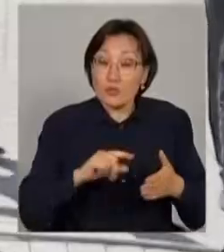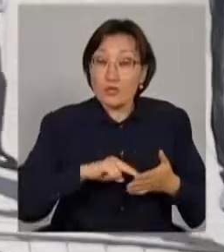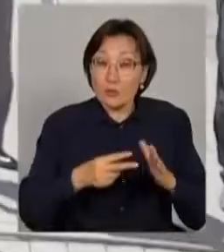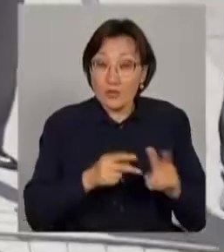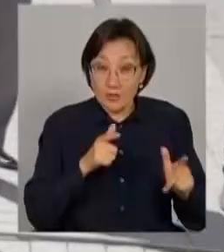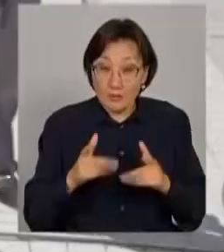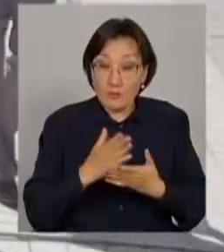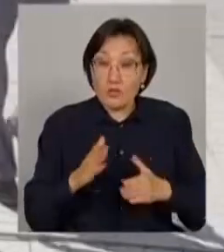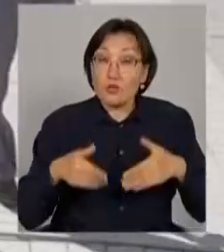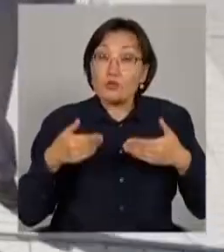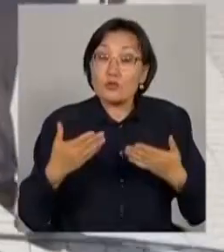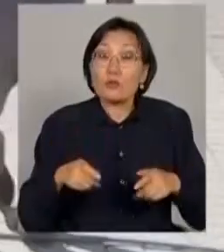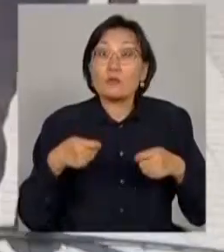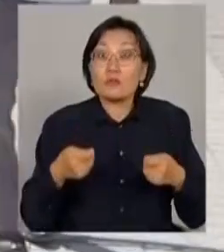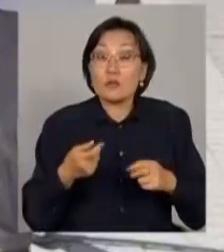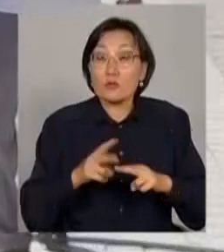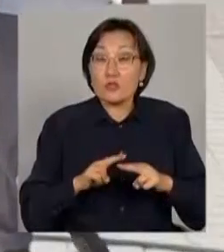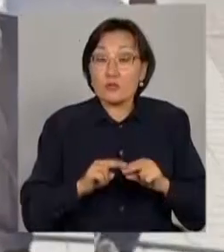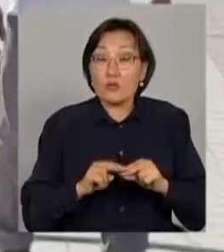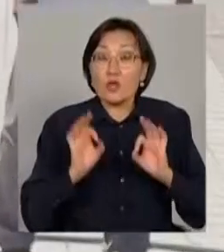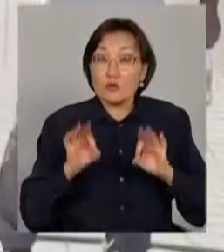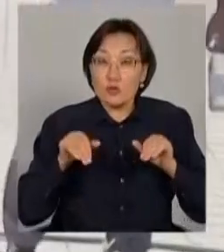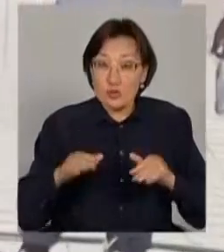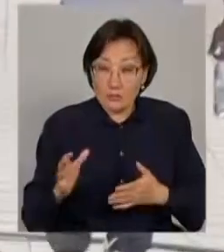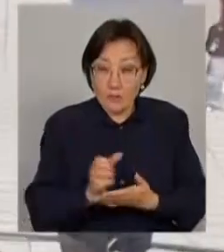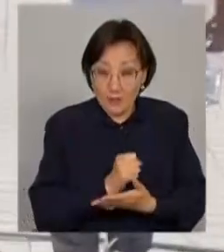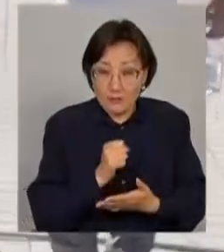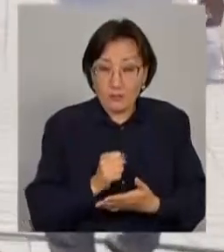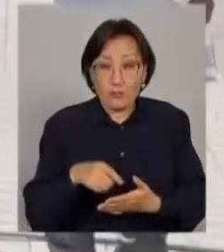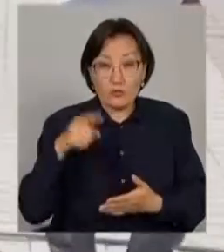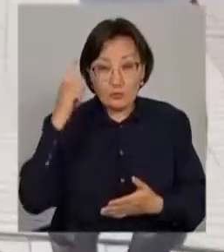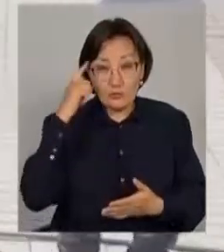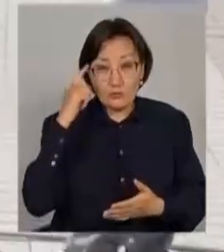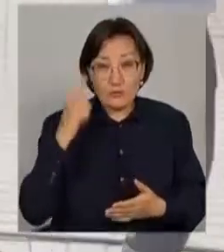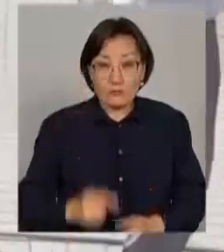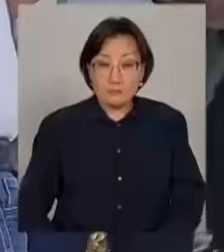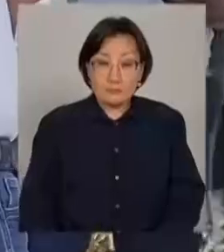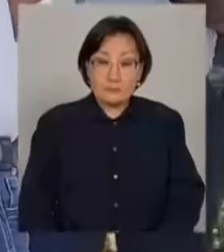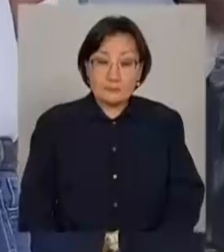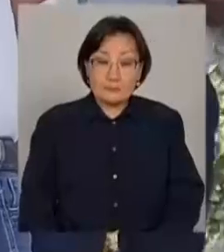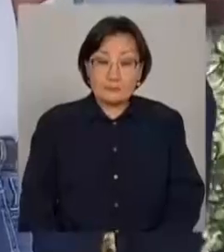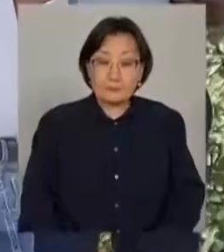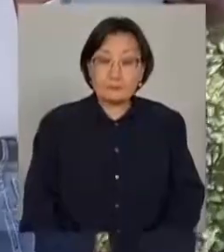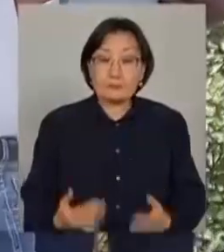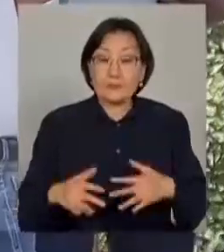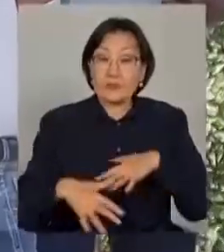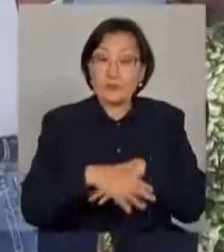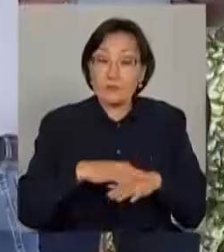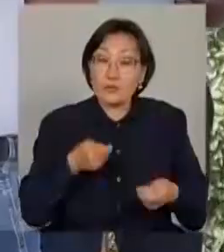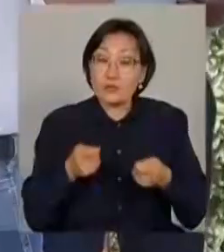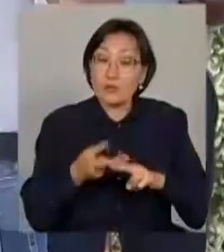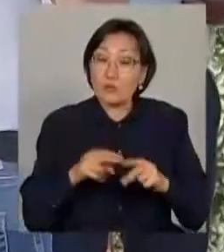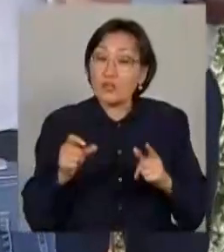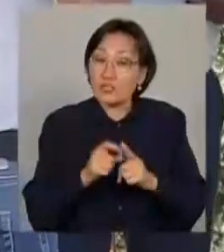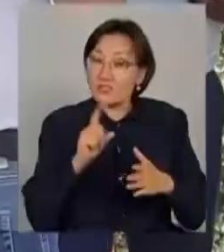Және де біздер басқарма тарапынан бұл мәселе бойынша оң шешімін табады деген үміттеп отырмыз. Десе де көпшілік шенеуніктің бұл